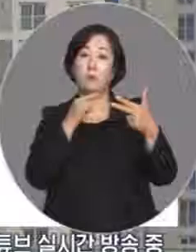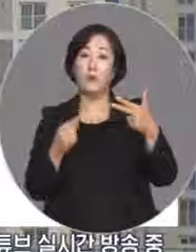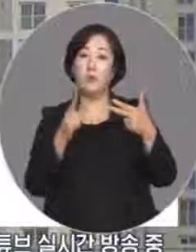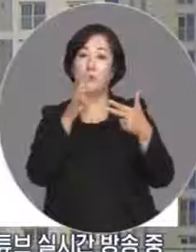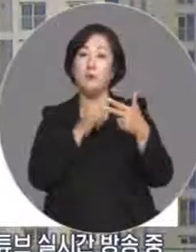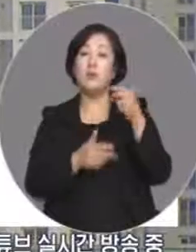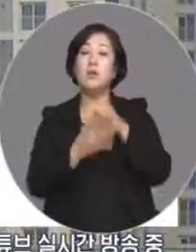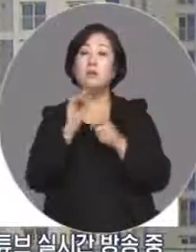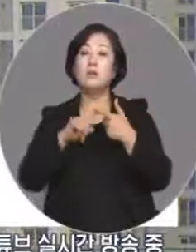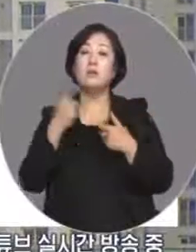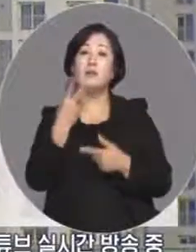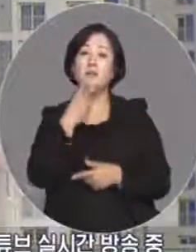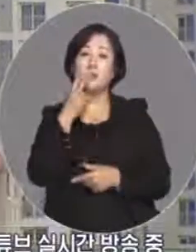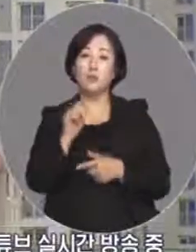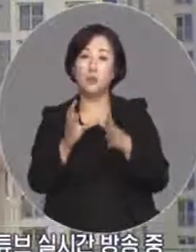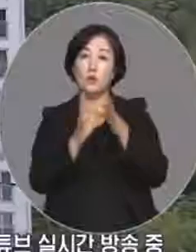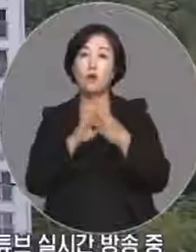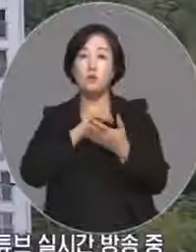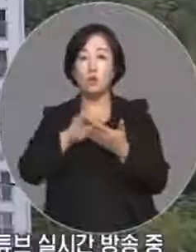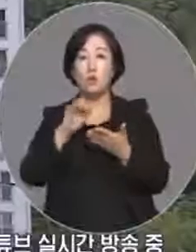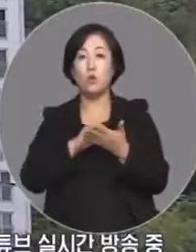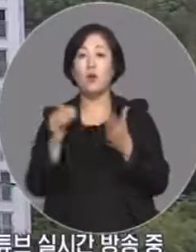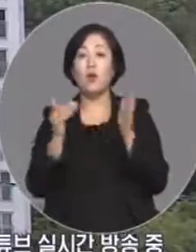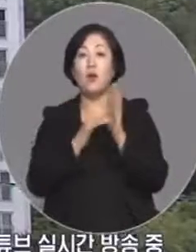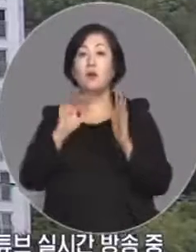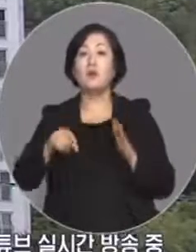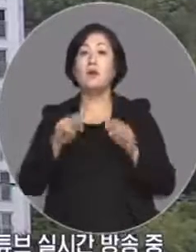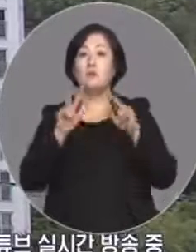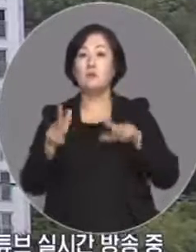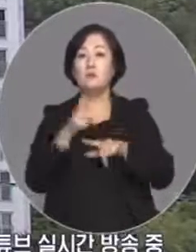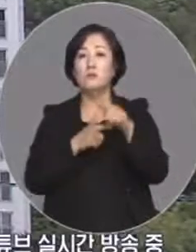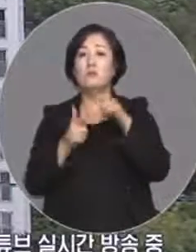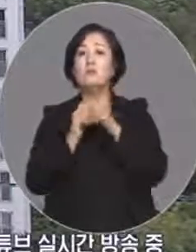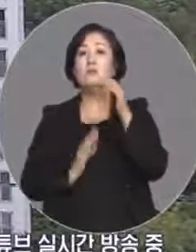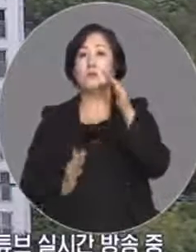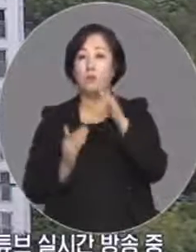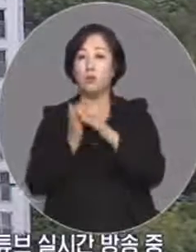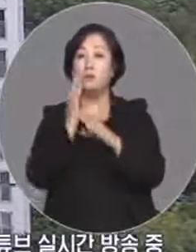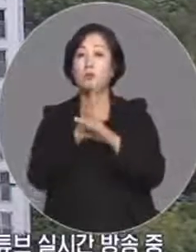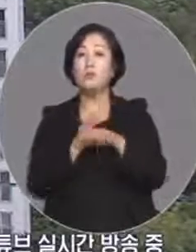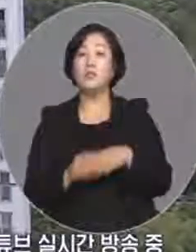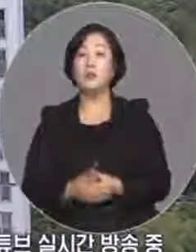넘어 2006년 관련 통계 작성 이후 최고 수준을 기록했습니다